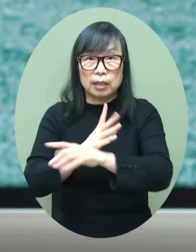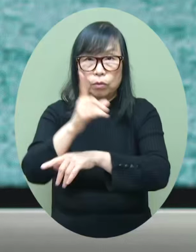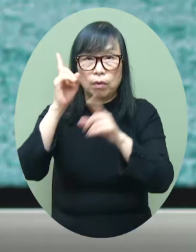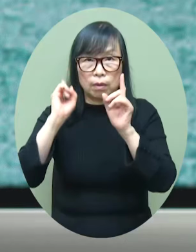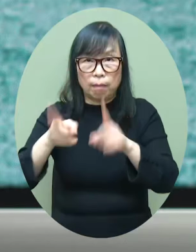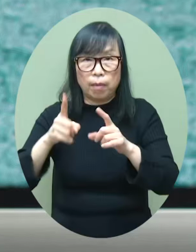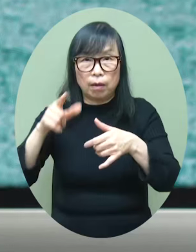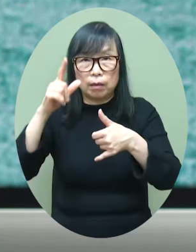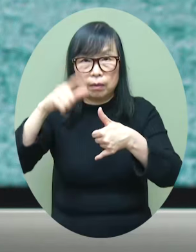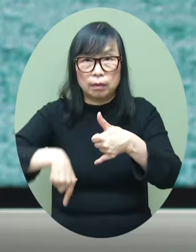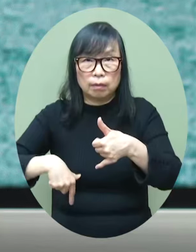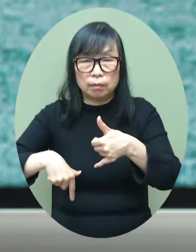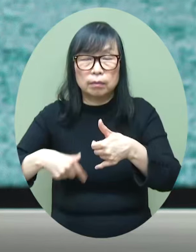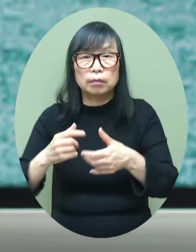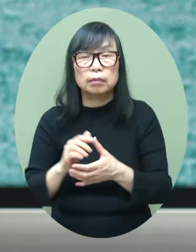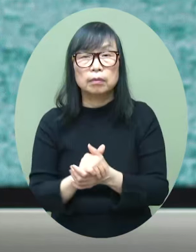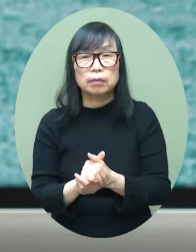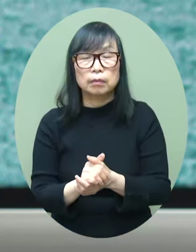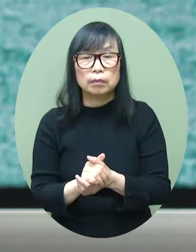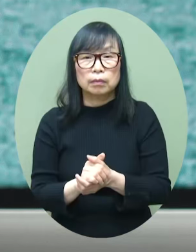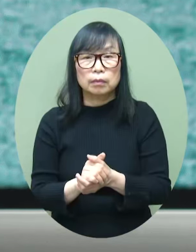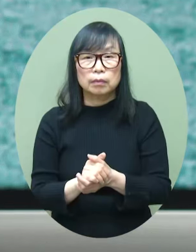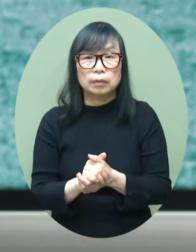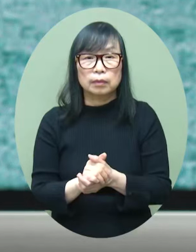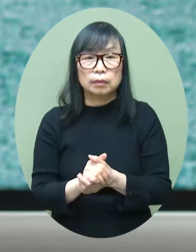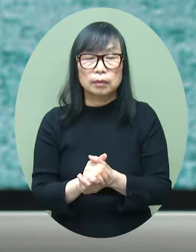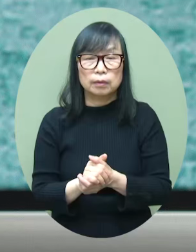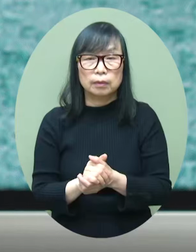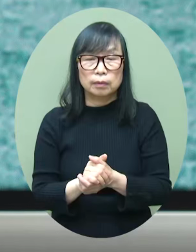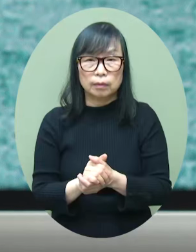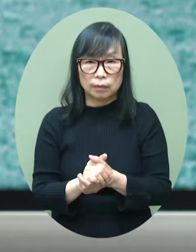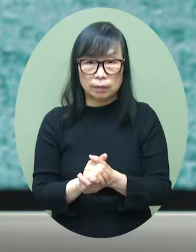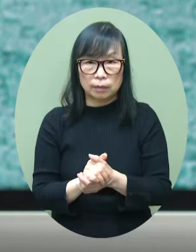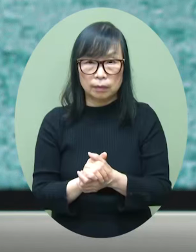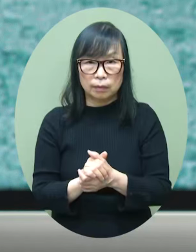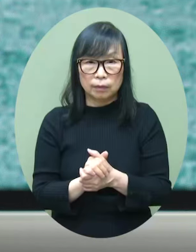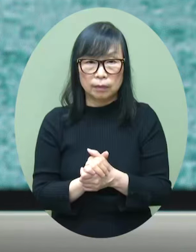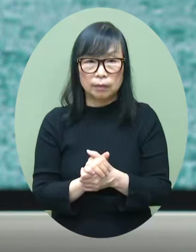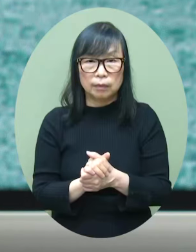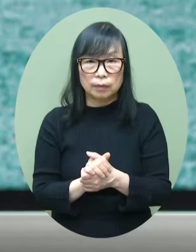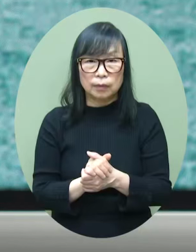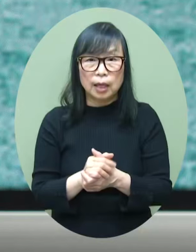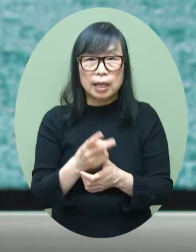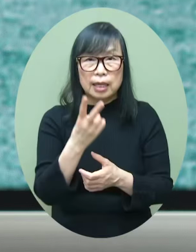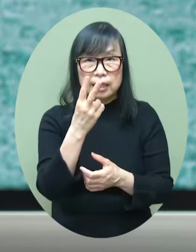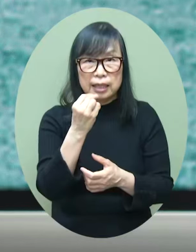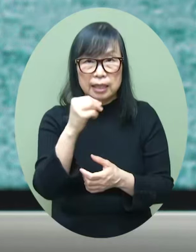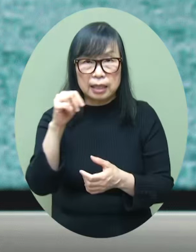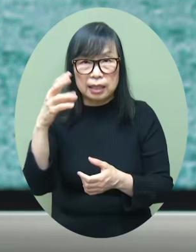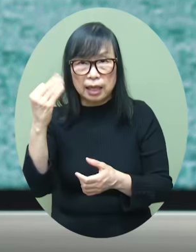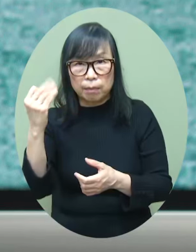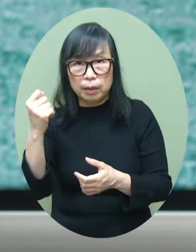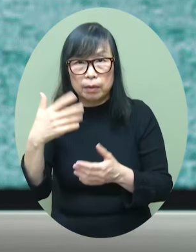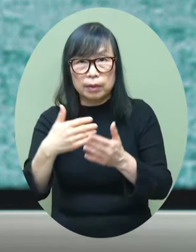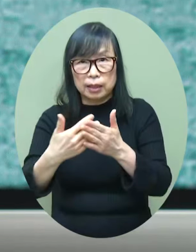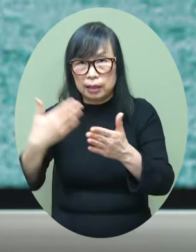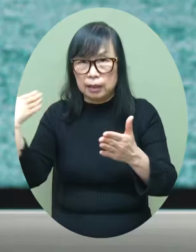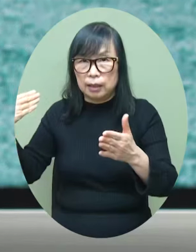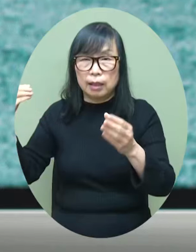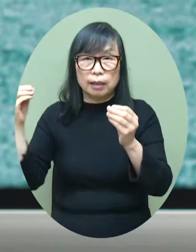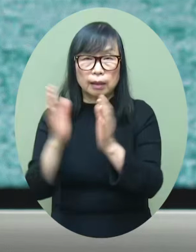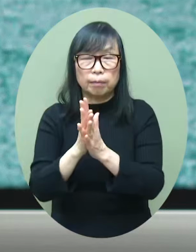人士係去過嘅。咁而有二三十人士就應該係之前已經感染咗